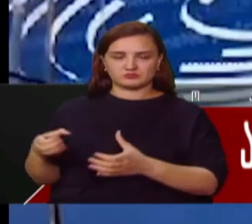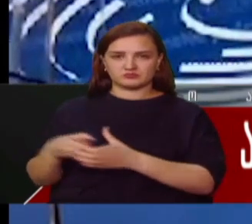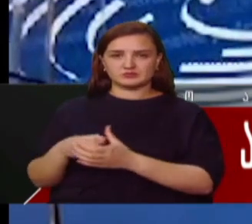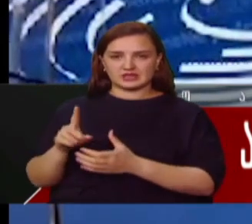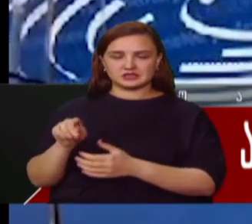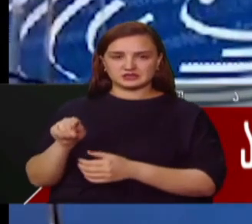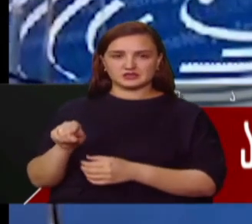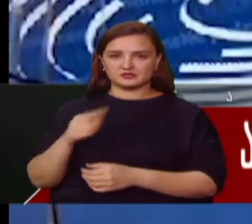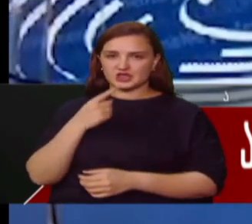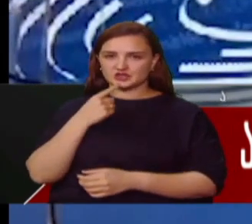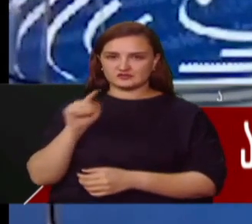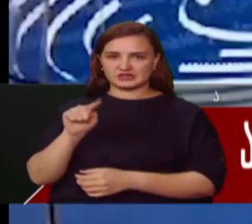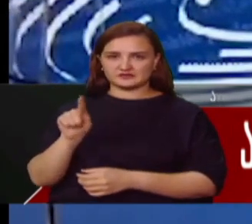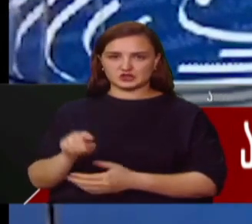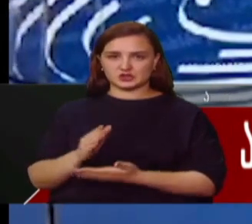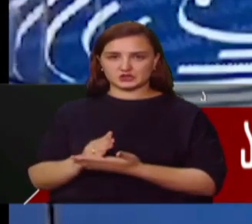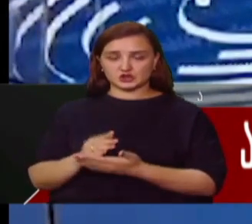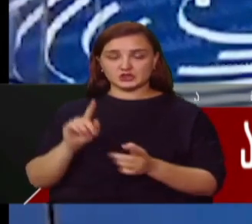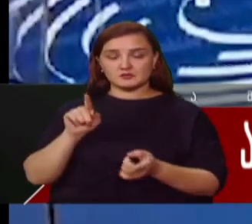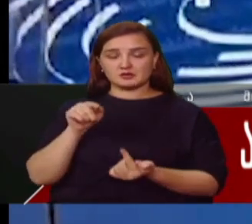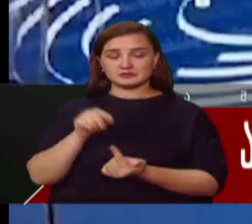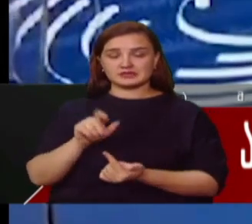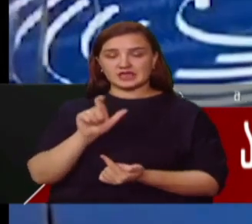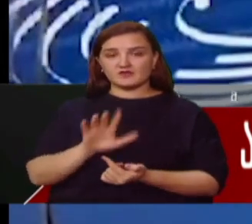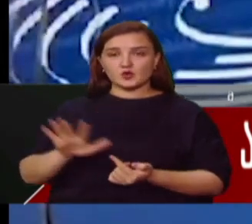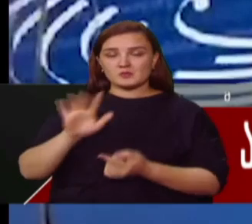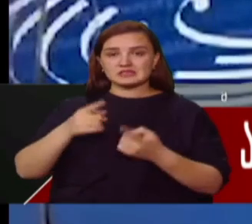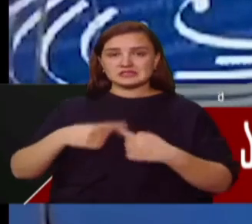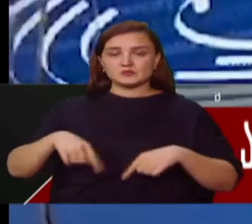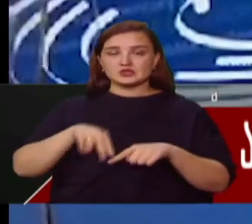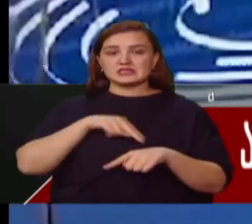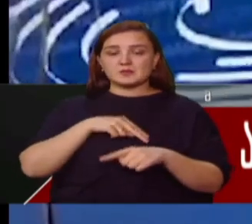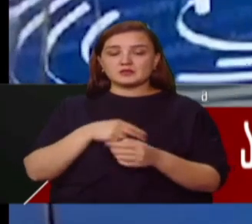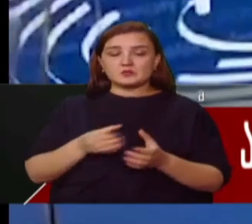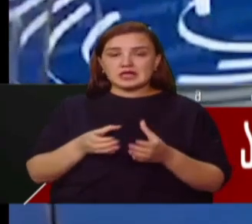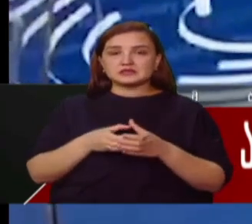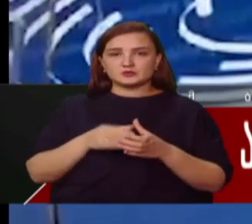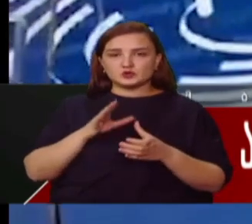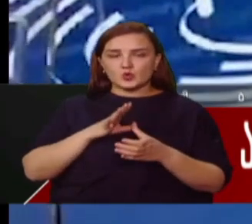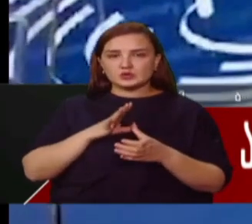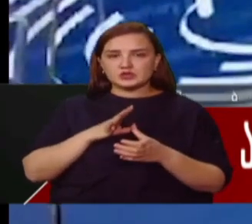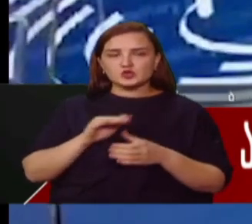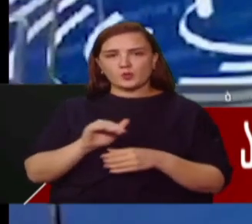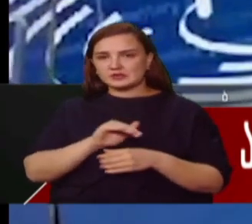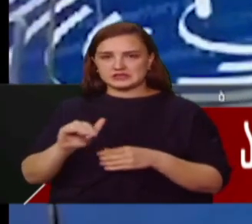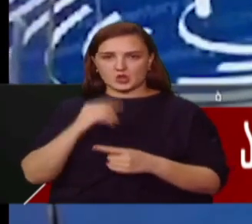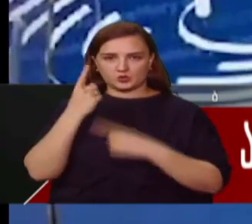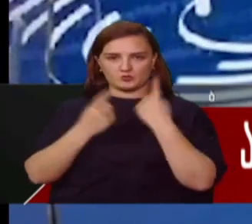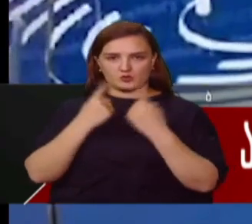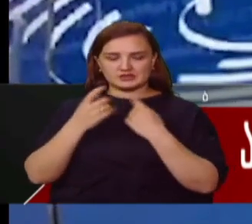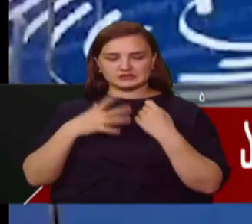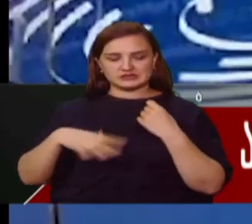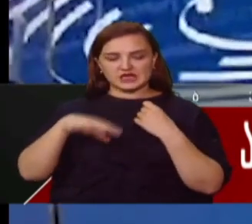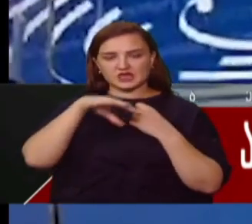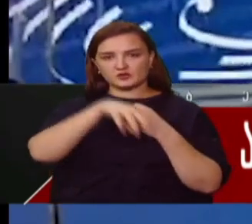კითხვებს ტოვებს. შესაბამისად მნიშვნელოვანი არის, რომ ევროსაბჭოს საპარლამენტო ასამბლეას ჰქონდეს უთხოვარი ფაქტები და ინფორმაცია საქართველოში